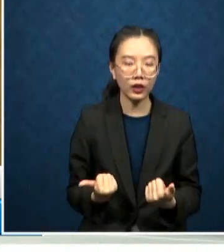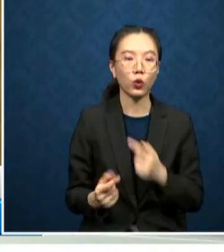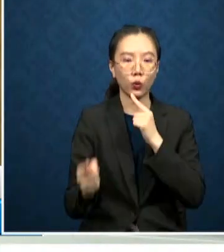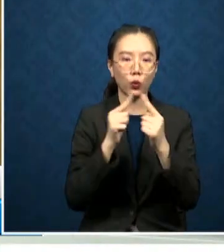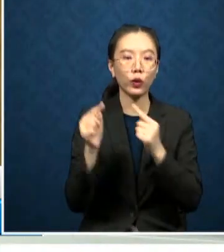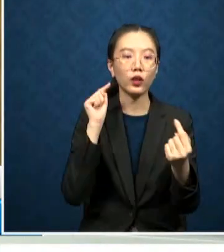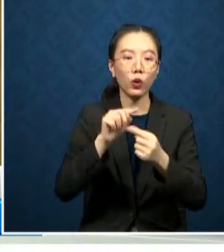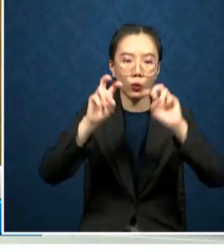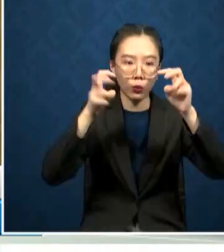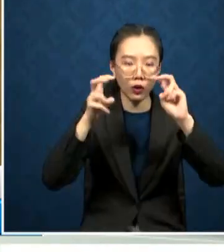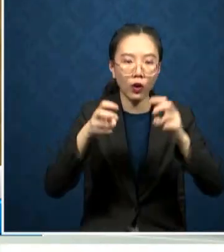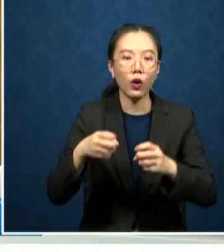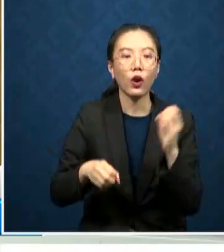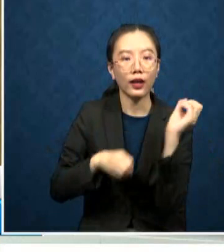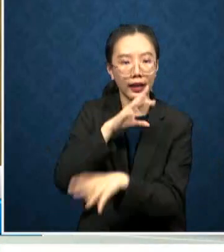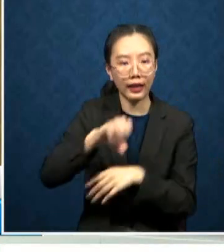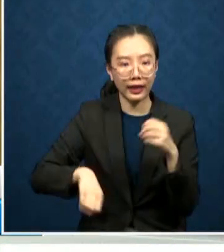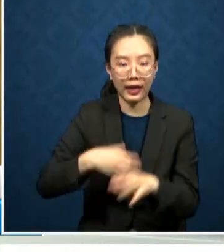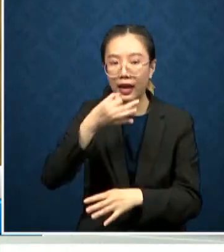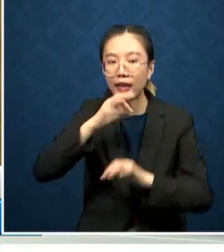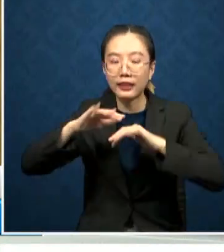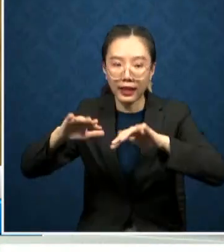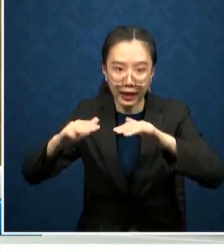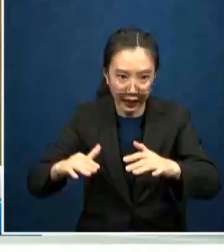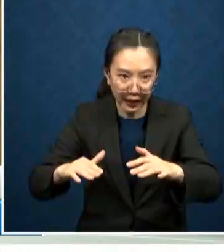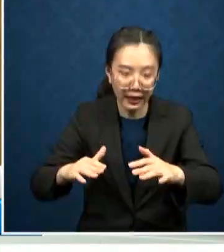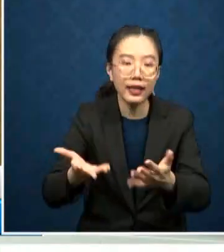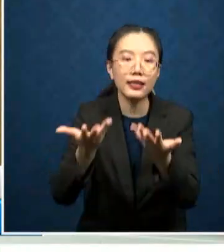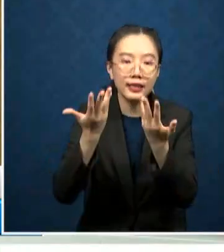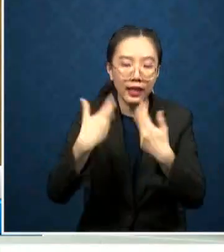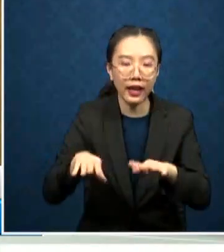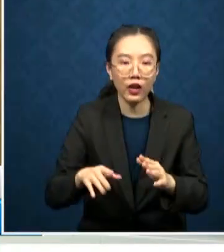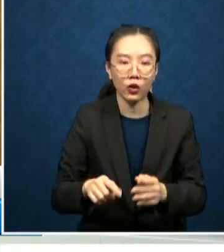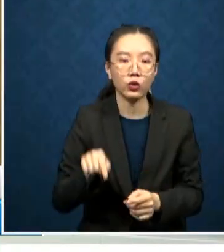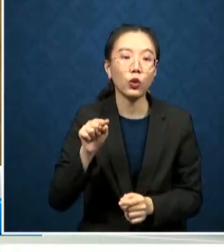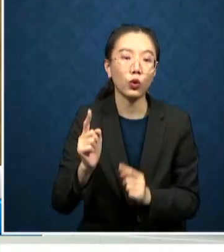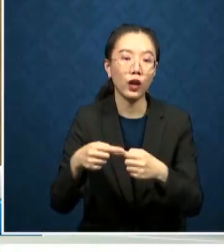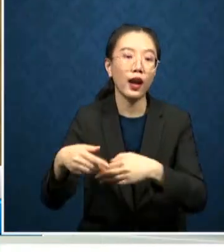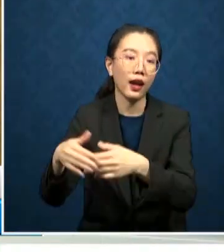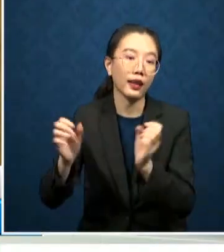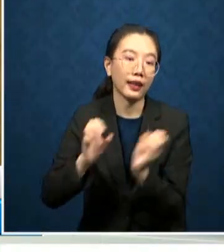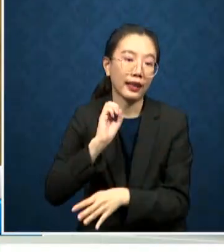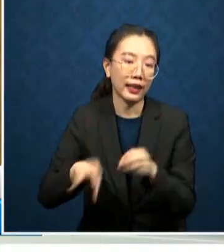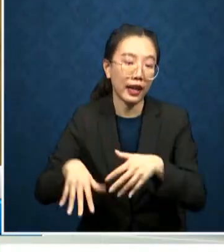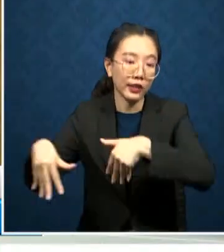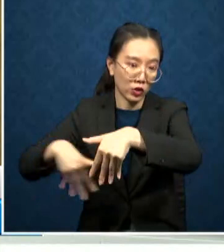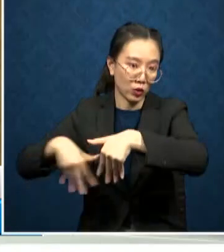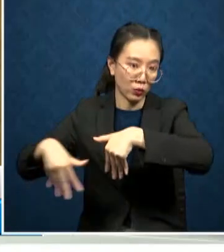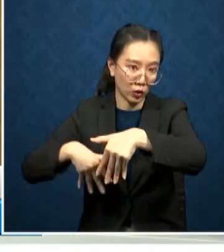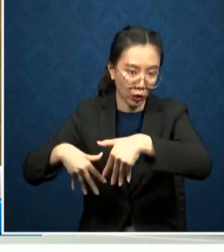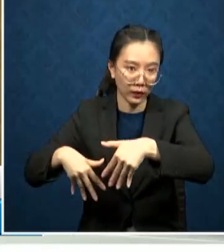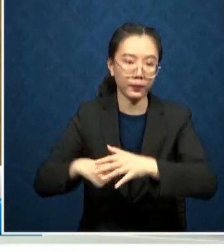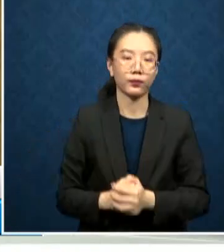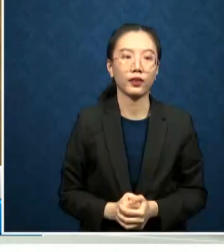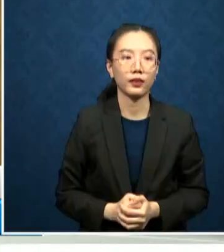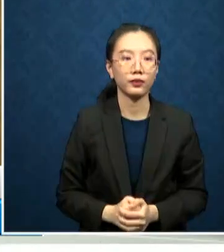ทะเลและอีก 2เรื่องถัดจากนี้จะเป็นเรื่องการจัดการขยะชุมชนและการลดก๊าซเรือนกระจกามที่ผมได้กล่าวมาก็จะเห็น